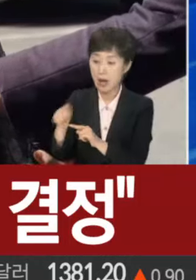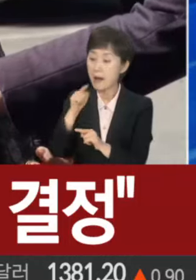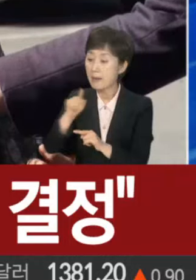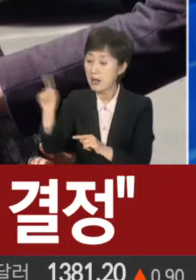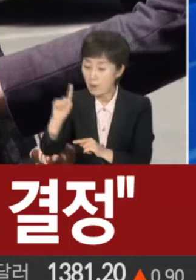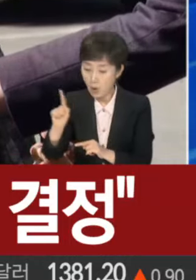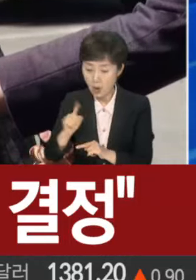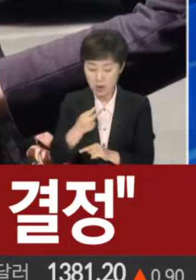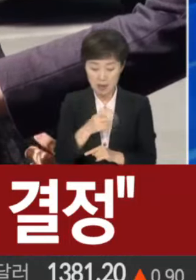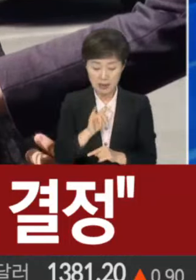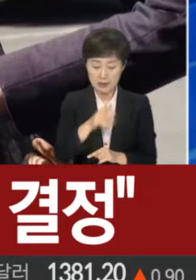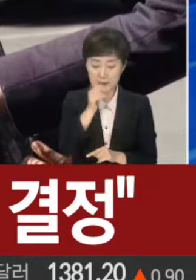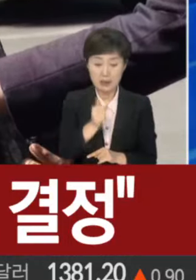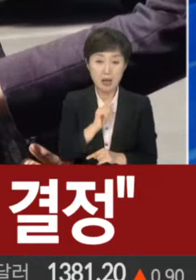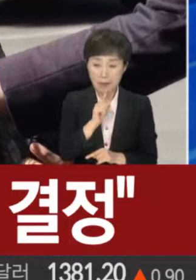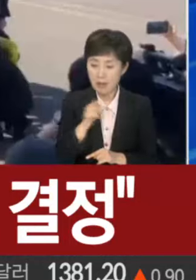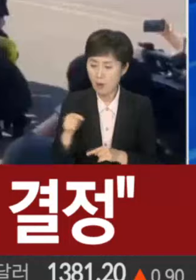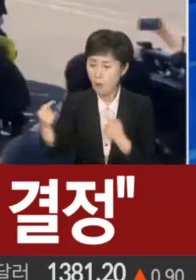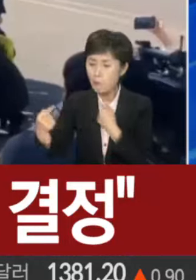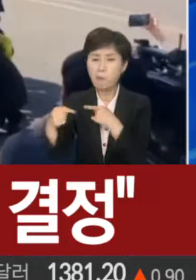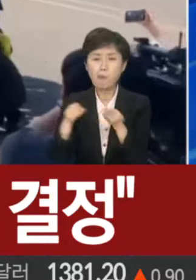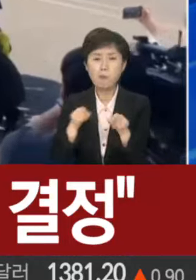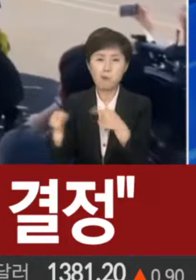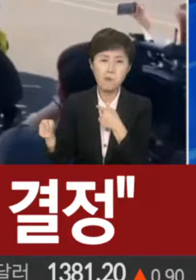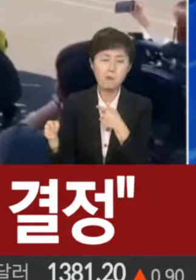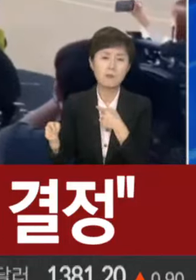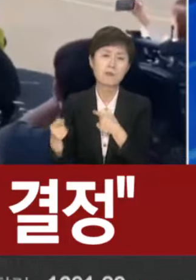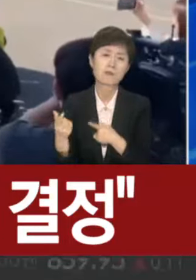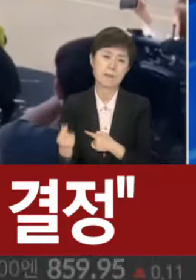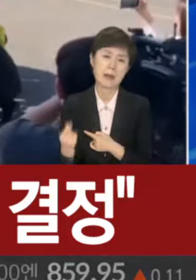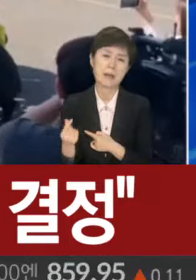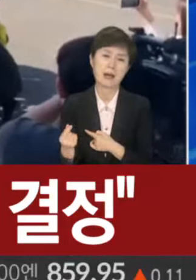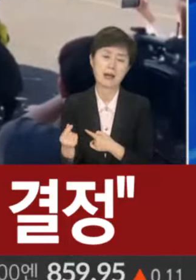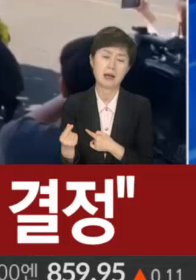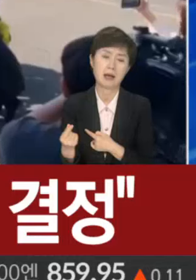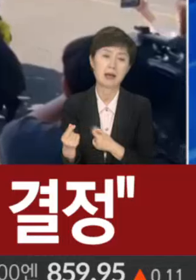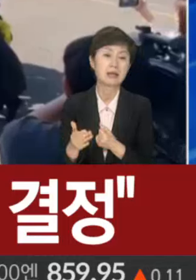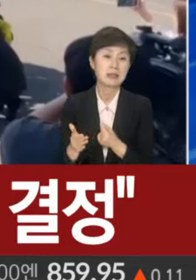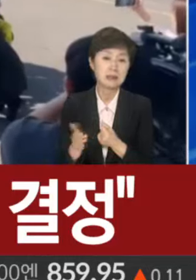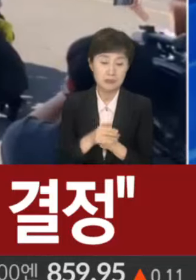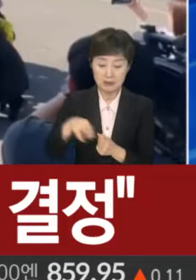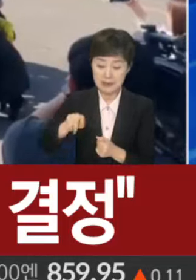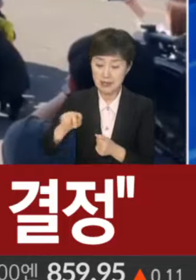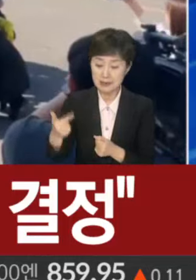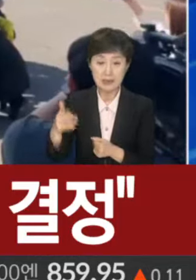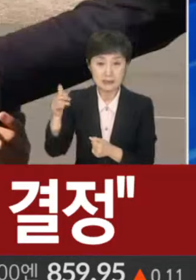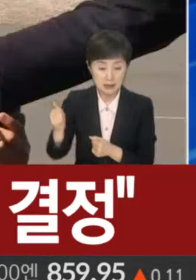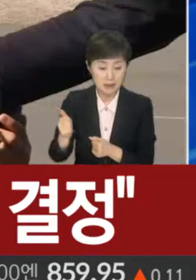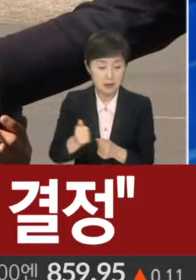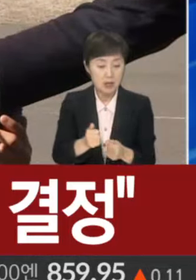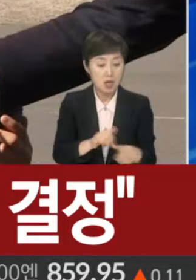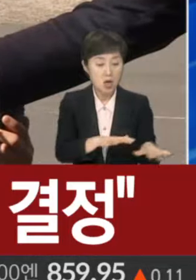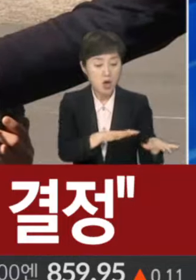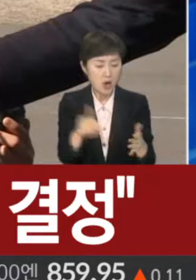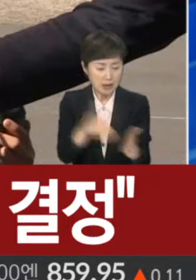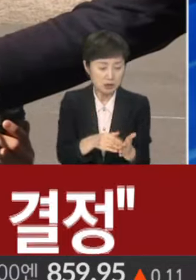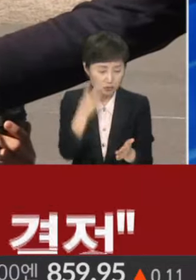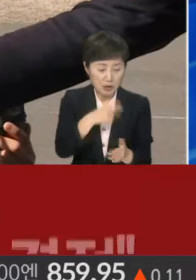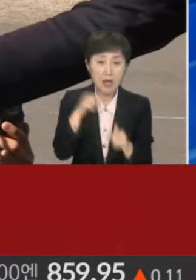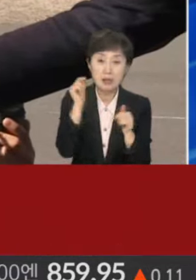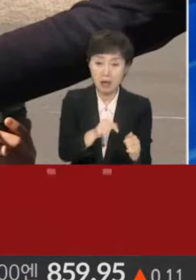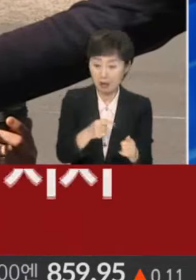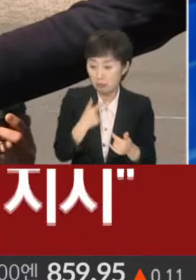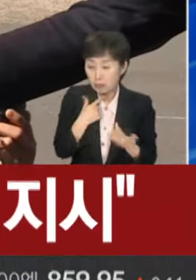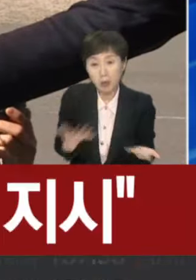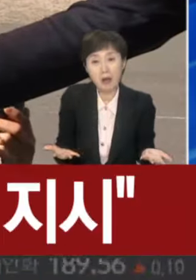상황이 어떤지 서로가 서로에게 전달이 되지 않았다고 본 거예요. 예. 그렇기 때문에 사단장은 수중수색을 하라는 직접 지시를 한 사실도